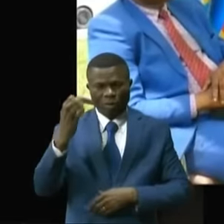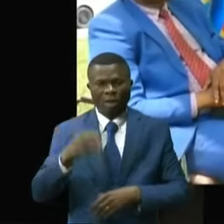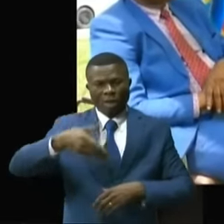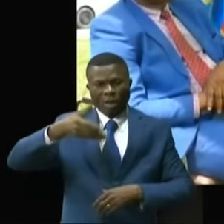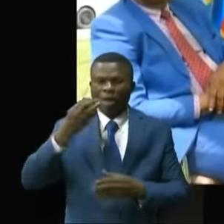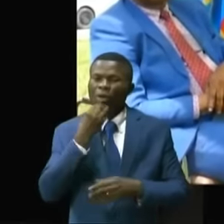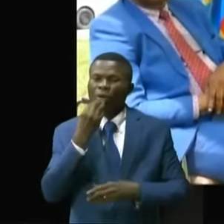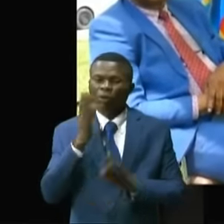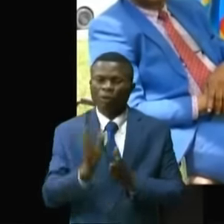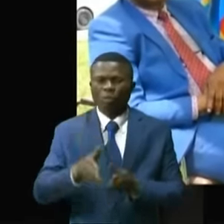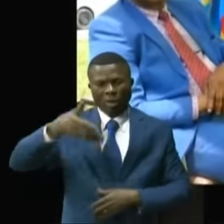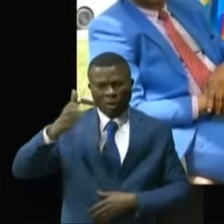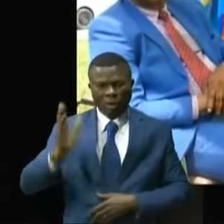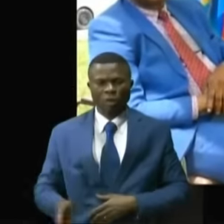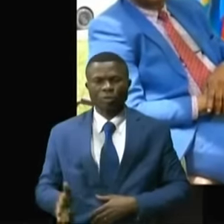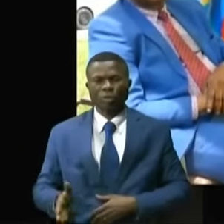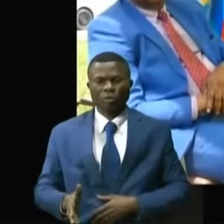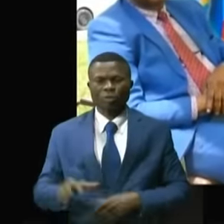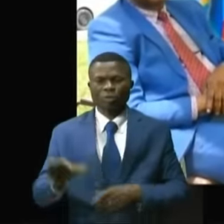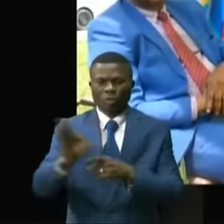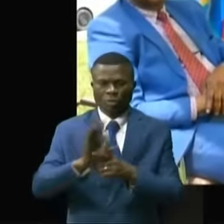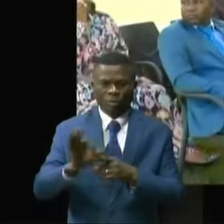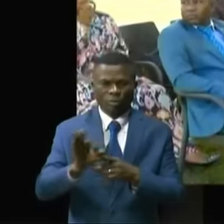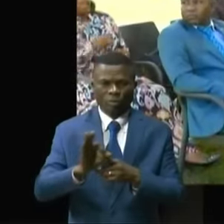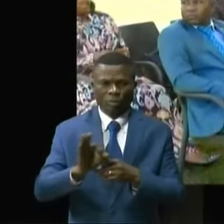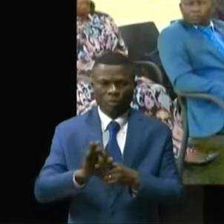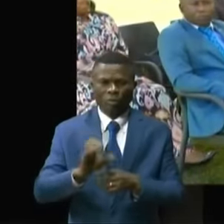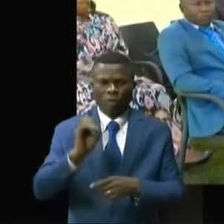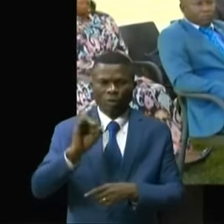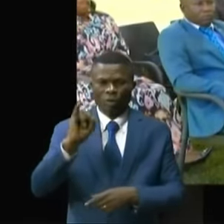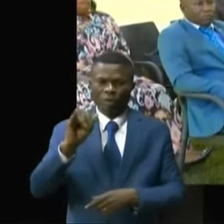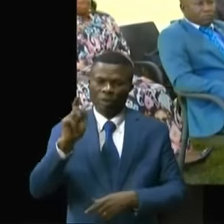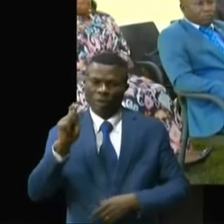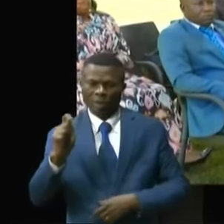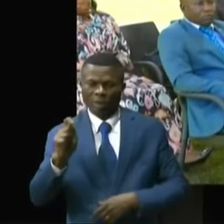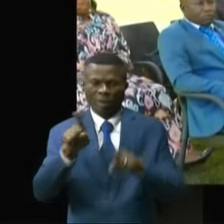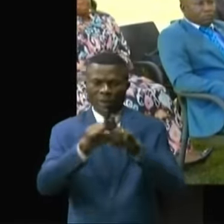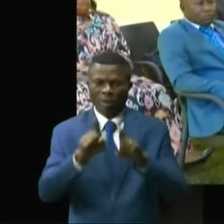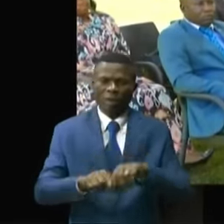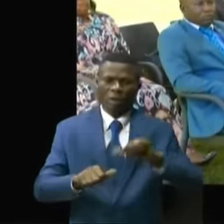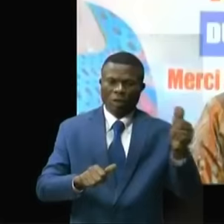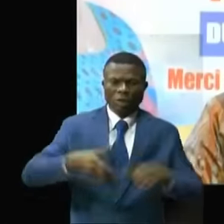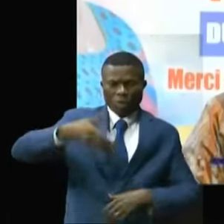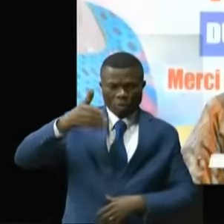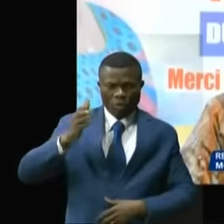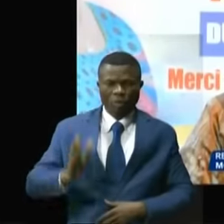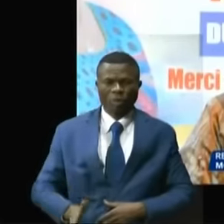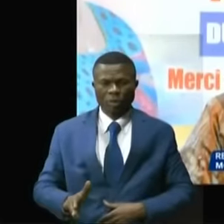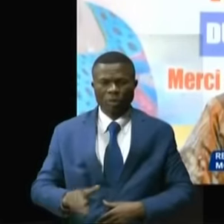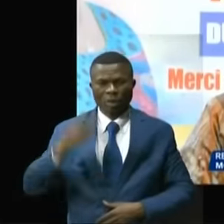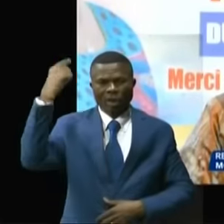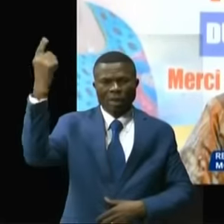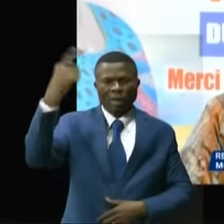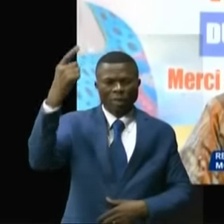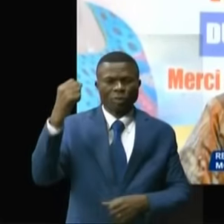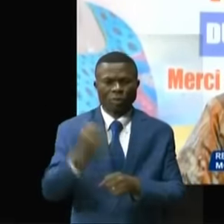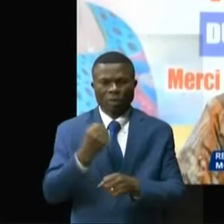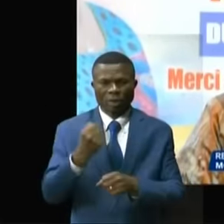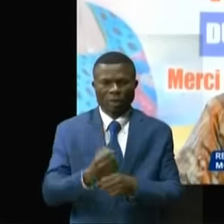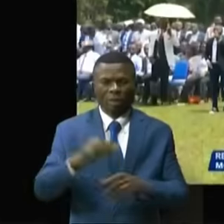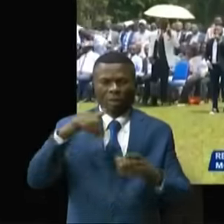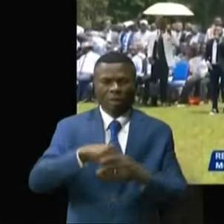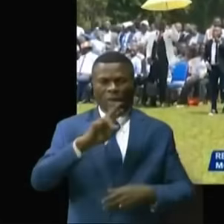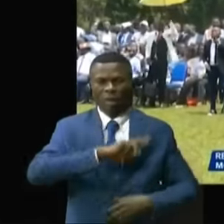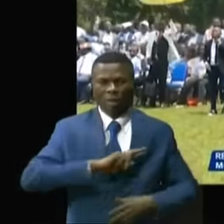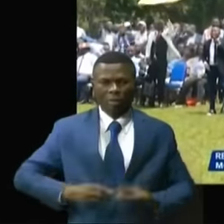inspecteurs expérimentés formés par l'OIT et par d'autres experts du monde du travail en République